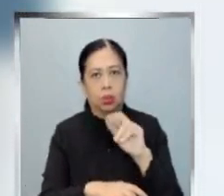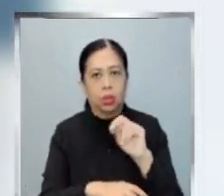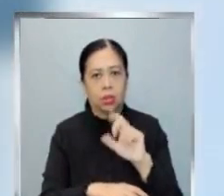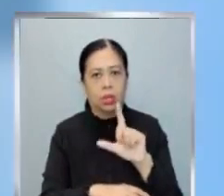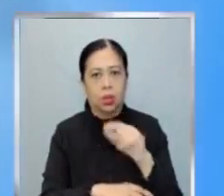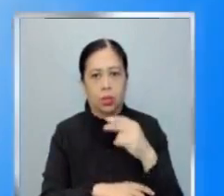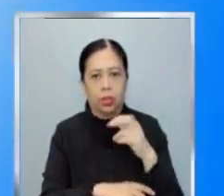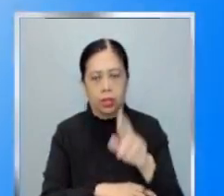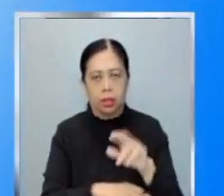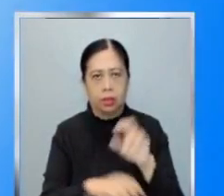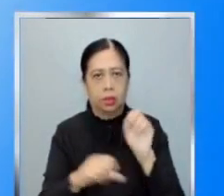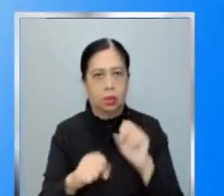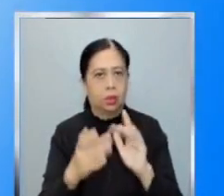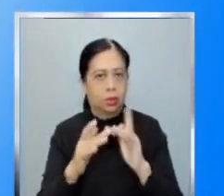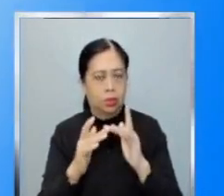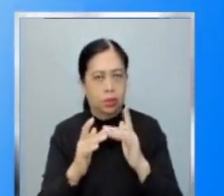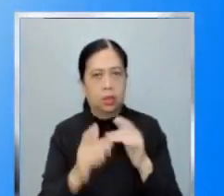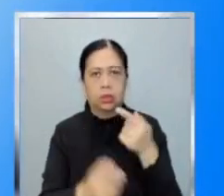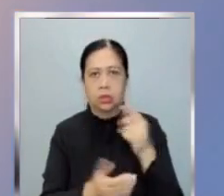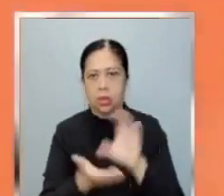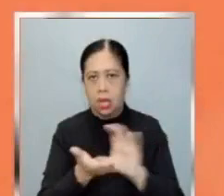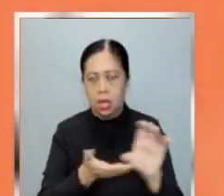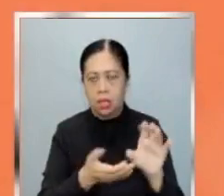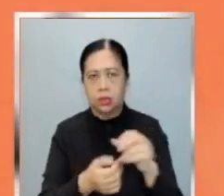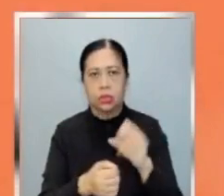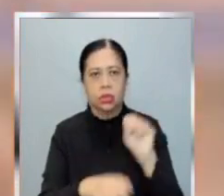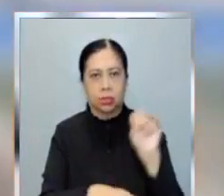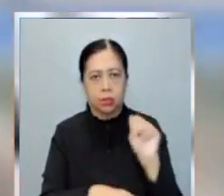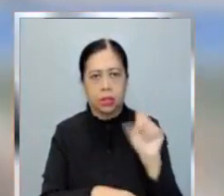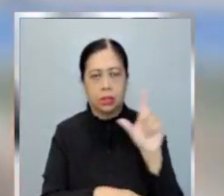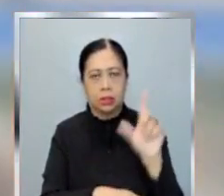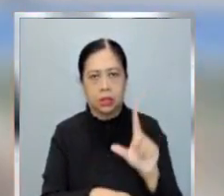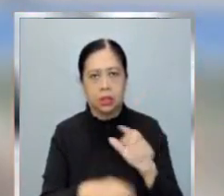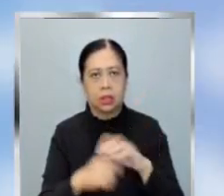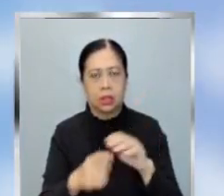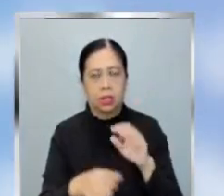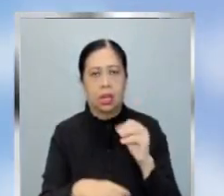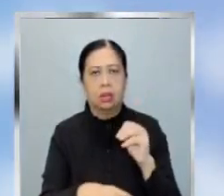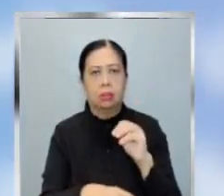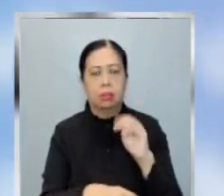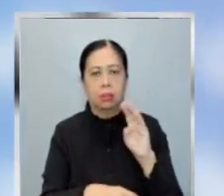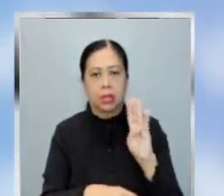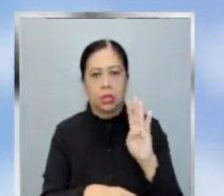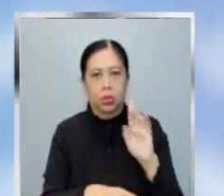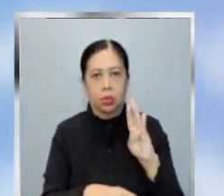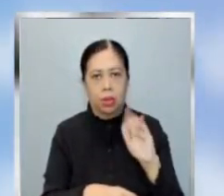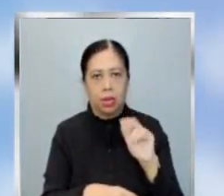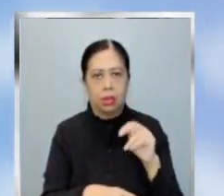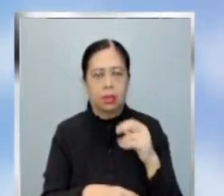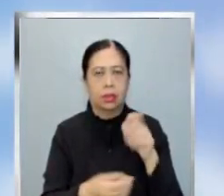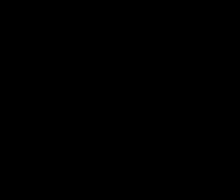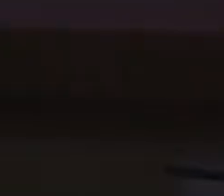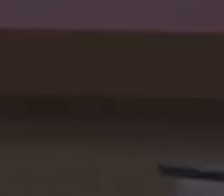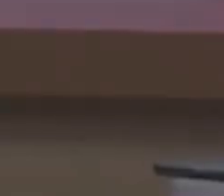Pwede rin online via GCash, Shopee, Lazada at Metrobank credit cards.